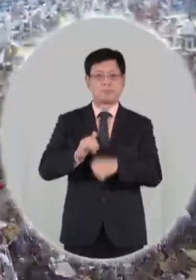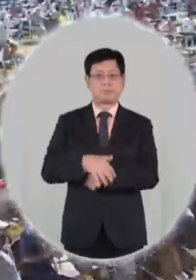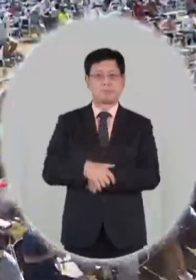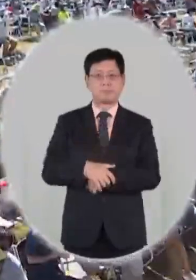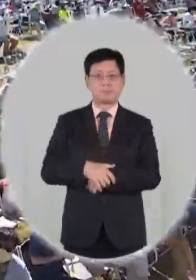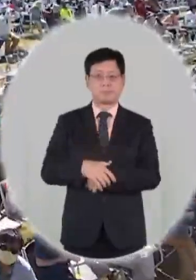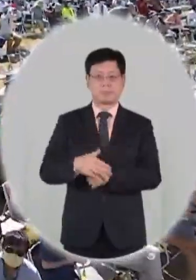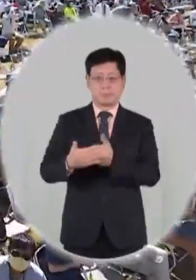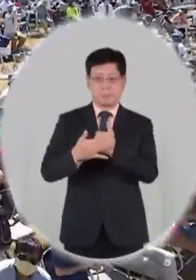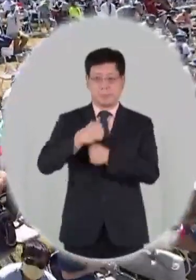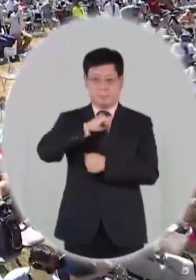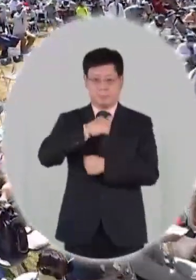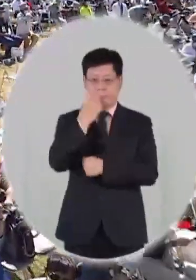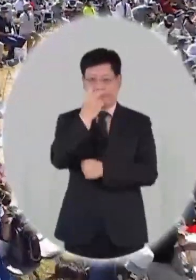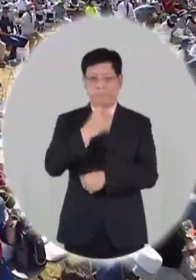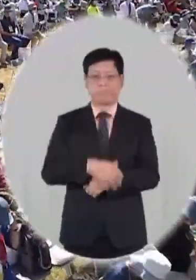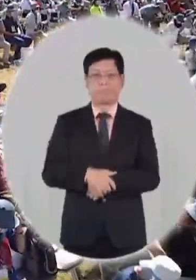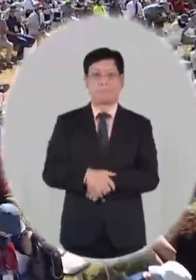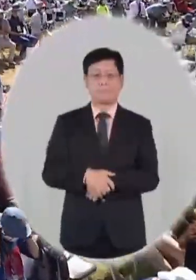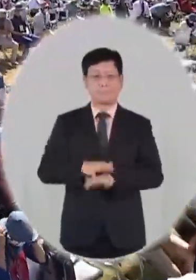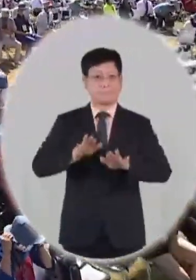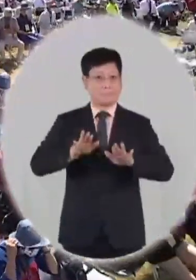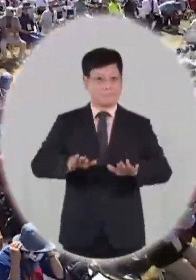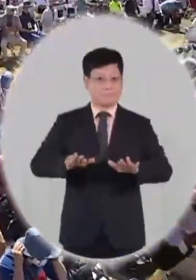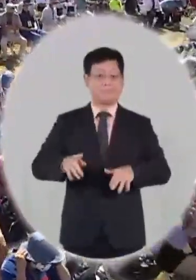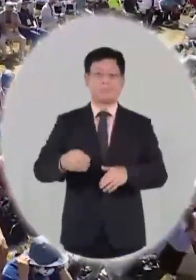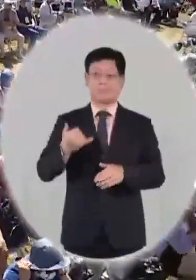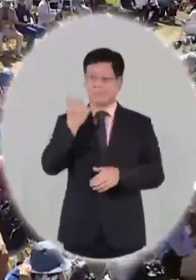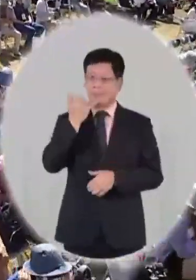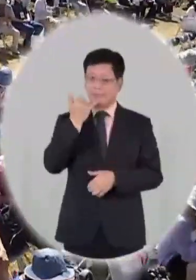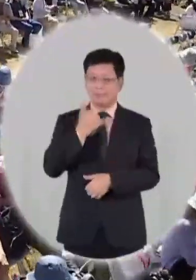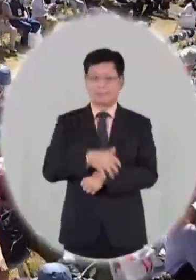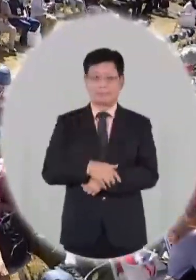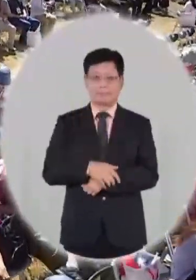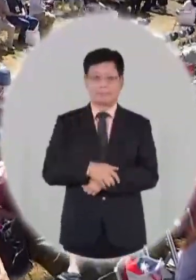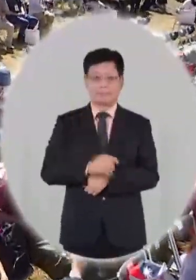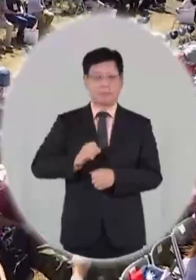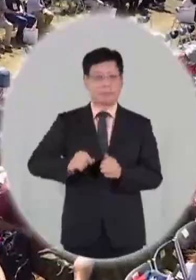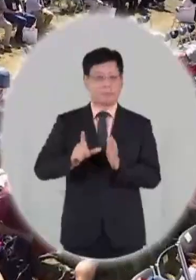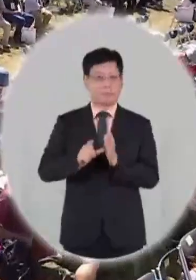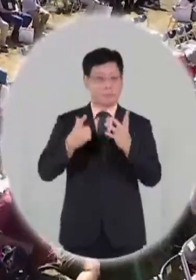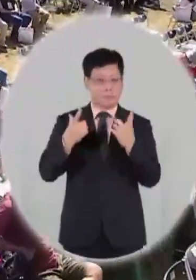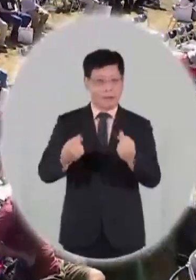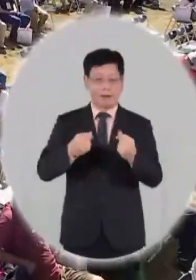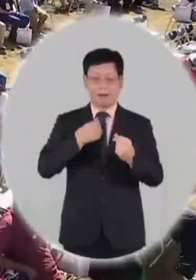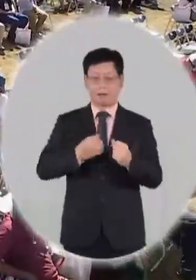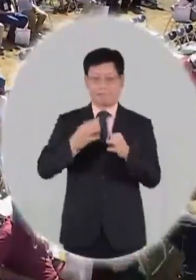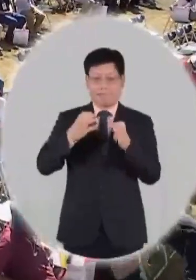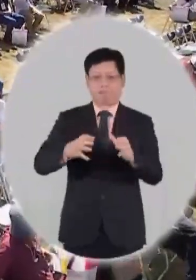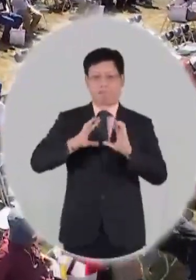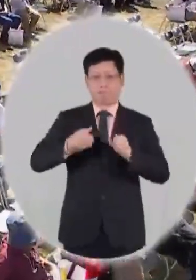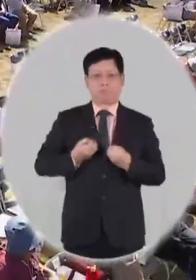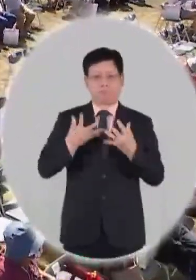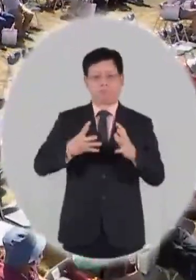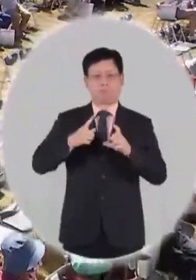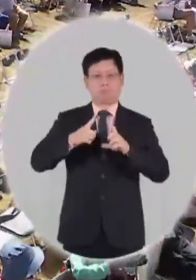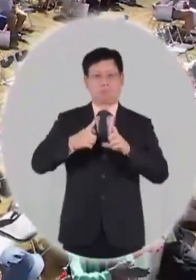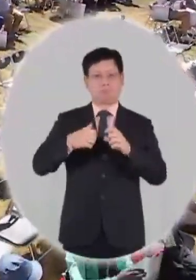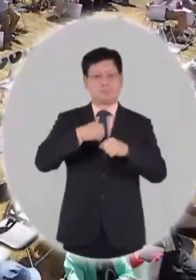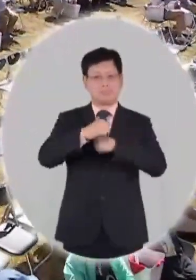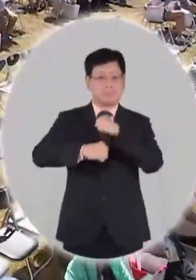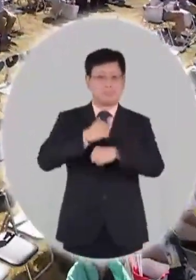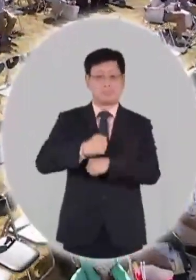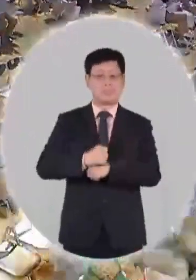捍卫台湾，我们今天才得以如期举办国庆盛会。现